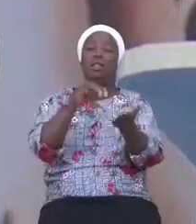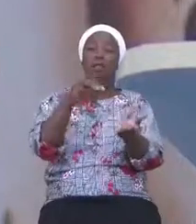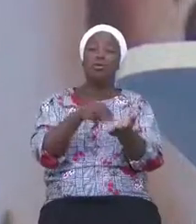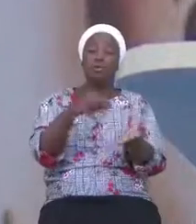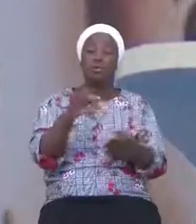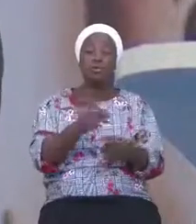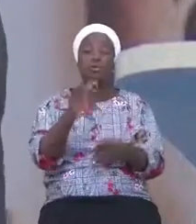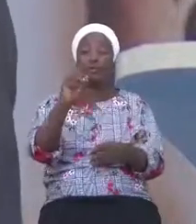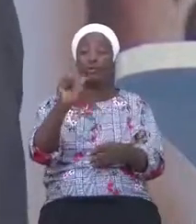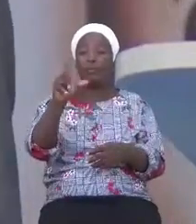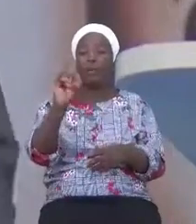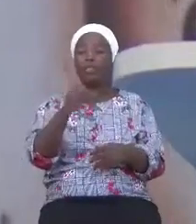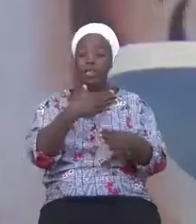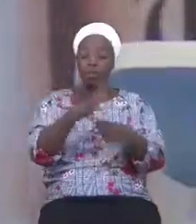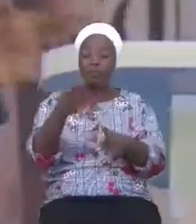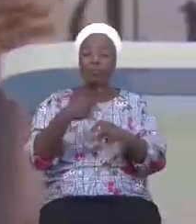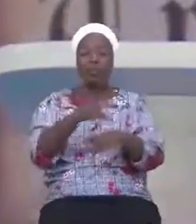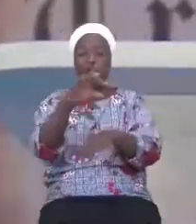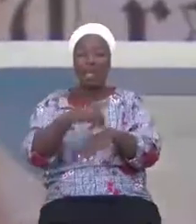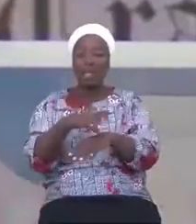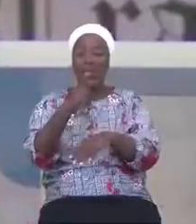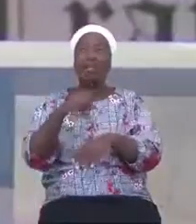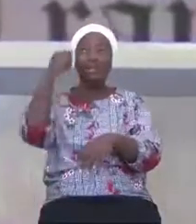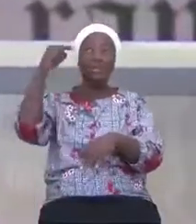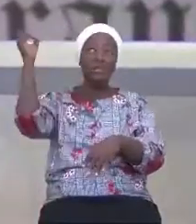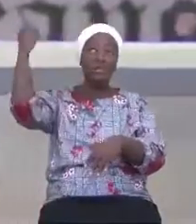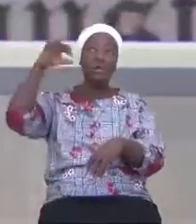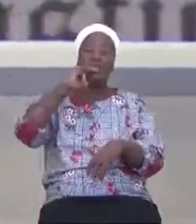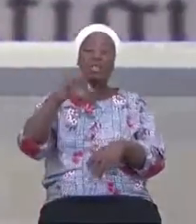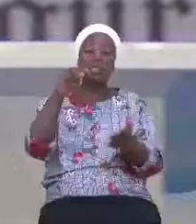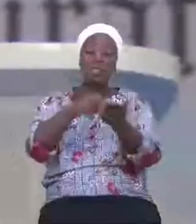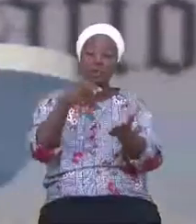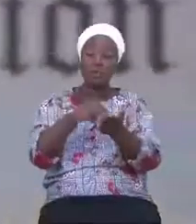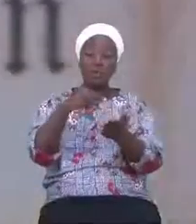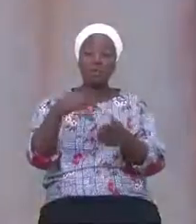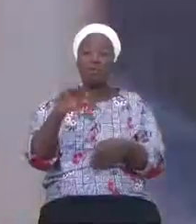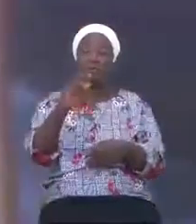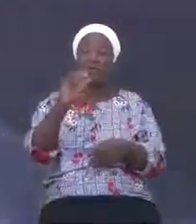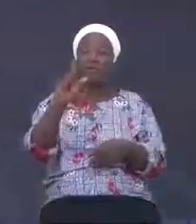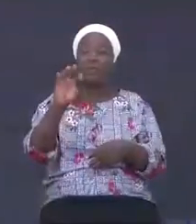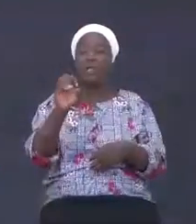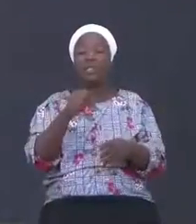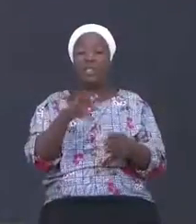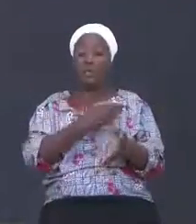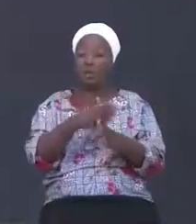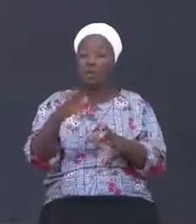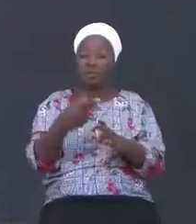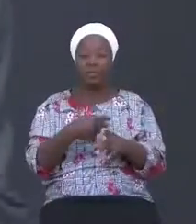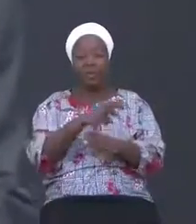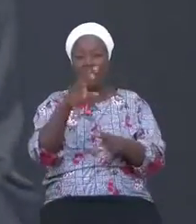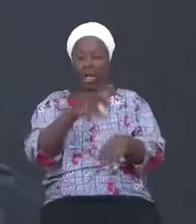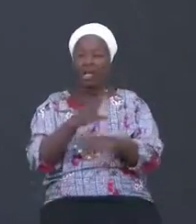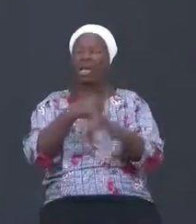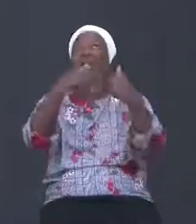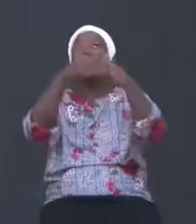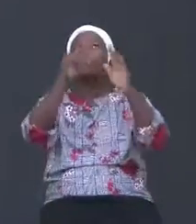la Terre. Le soleil à des milliers de kilomètres de la Terre. Et le ciel,